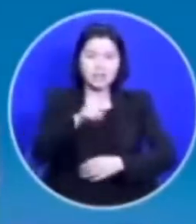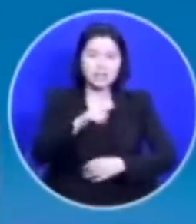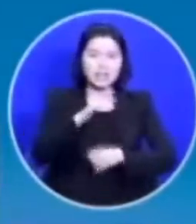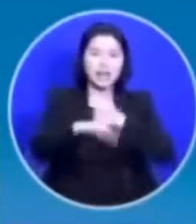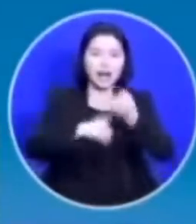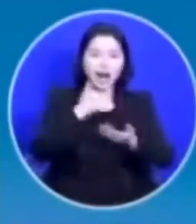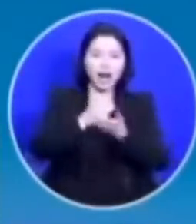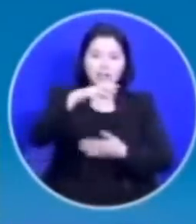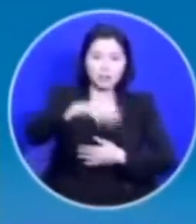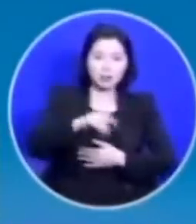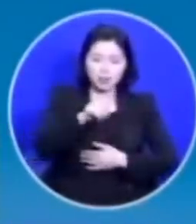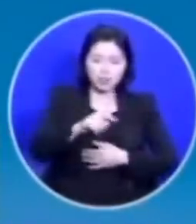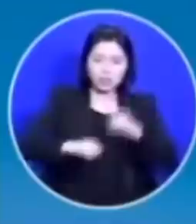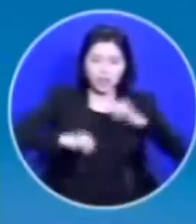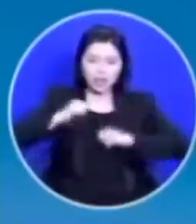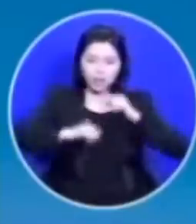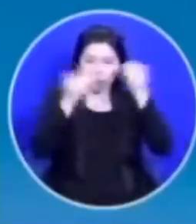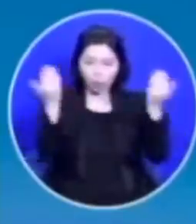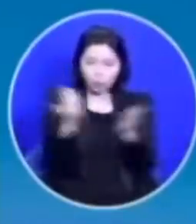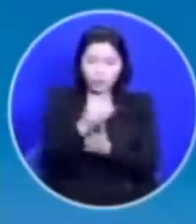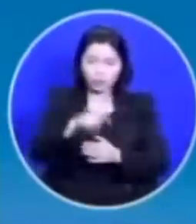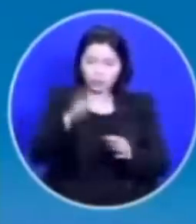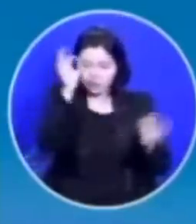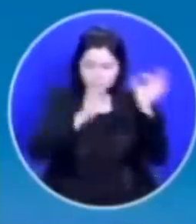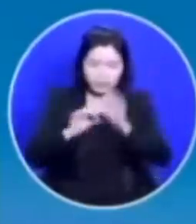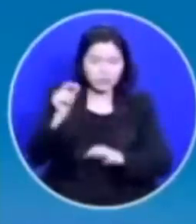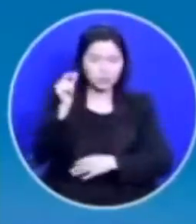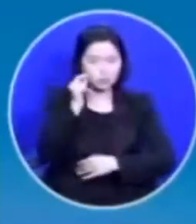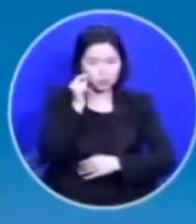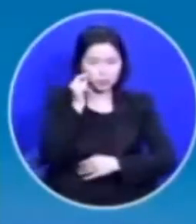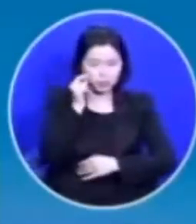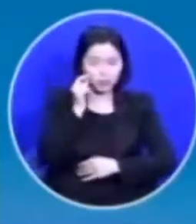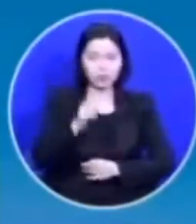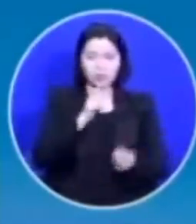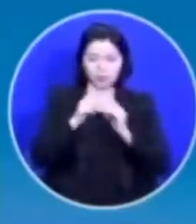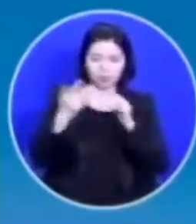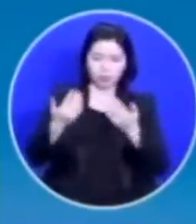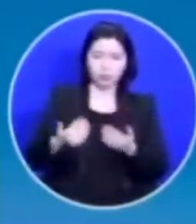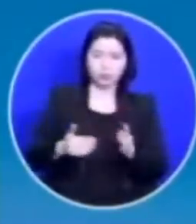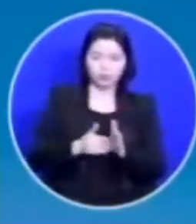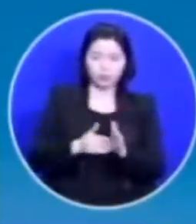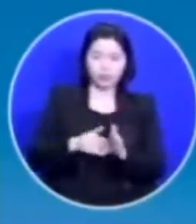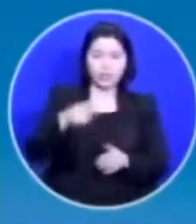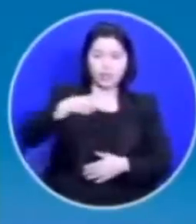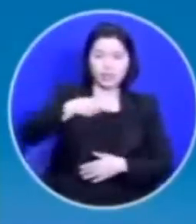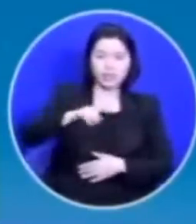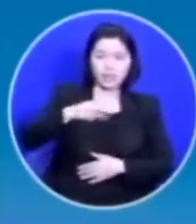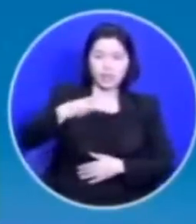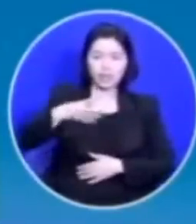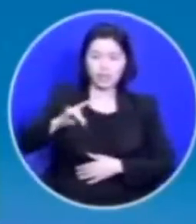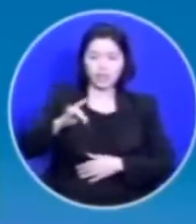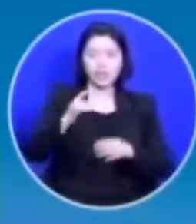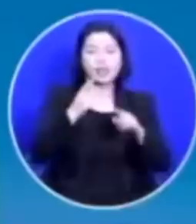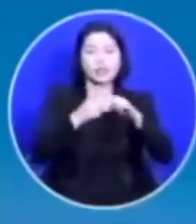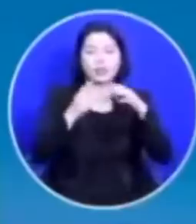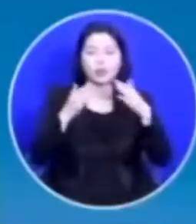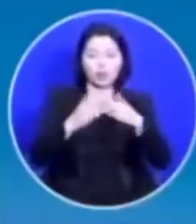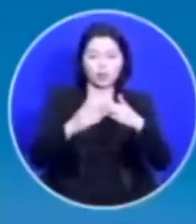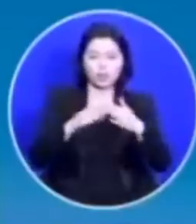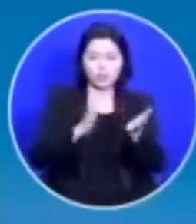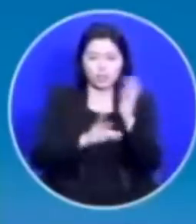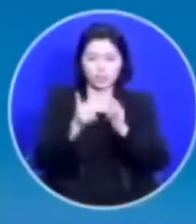네 행위의 온전한 것을 찾지 못하였느니라 그렇게 말씀하셨어 4대 교회에는 예수님이 보시기에 는